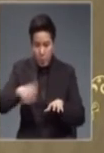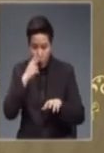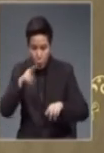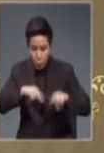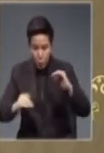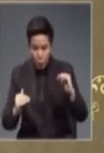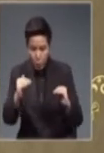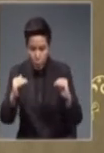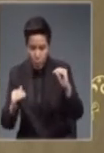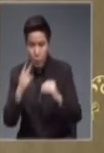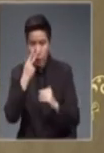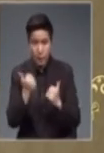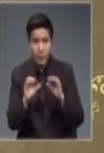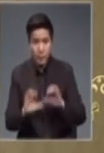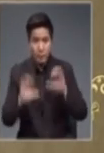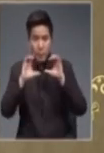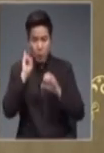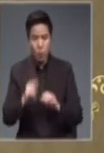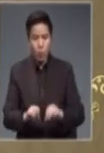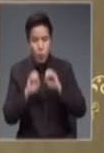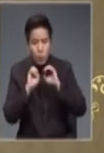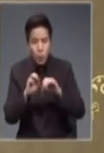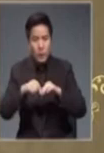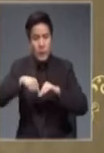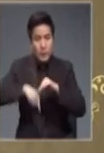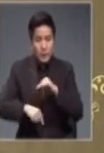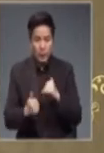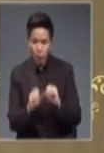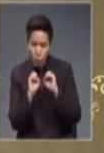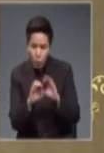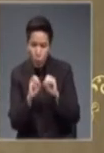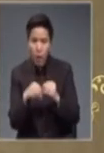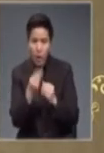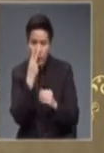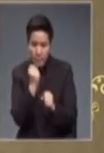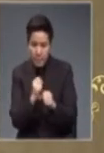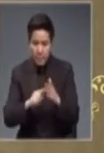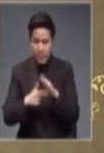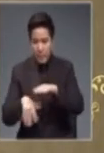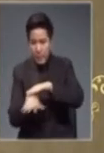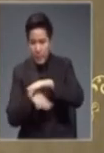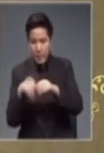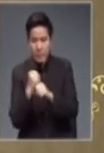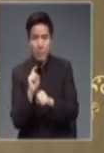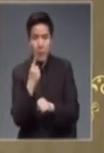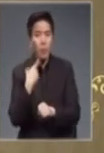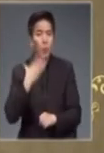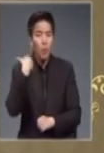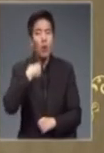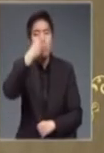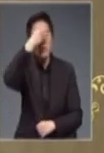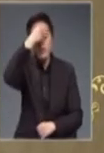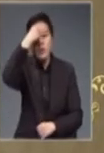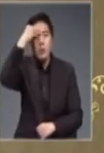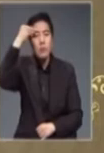ได้ในที่สุดนะครับแต่ยังคงที่มีการปรับปรุงต่อไปวันนี้ได้มีการประกาศบังคับใช้เต็มพื้นที่เมื่อวันที่3พฤษภาคม2560